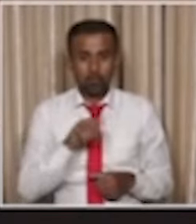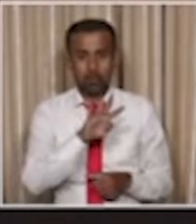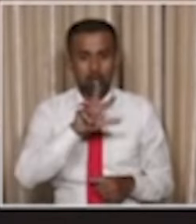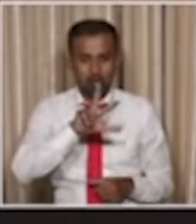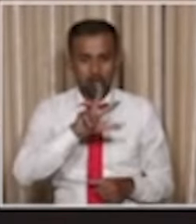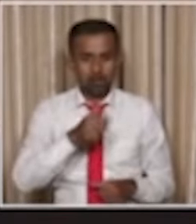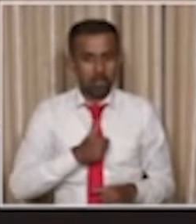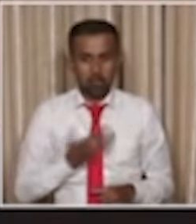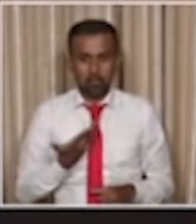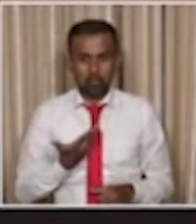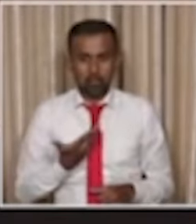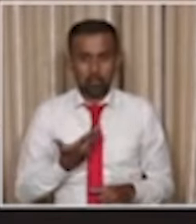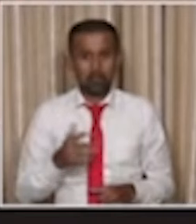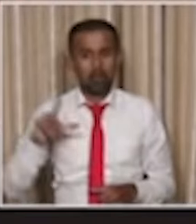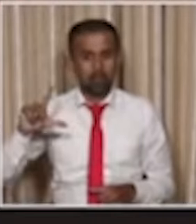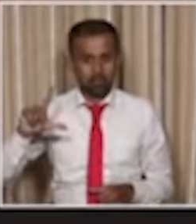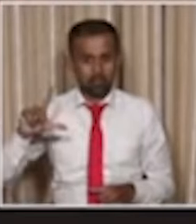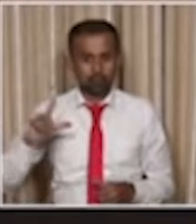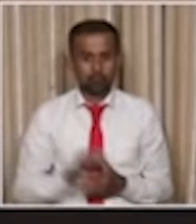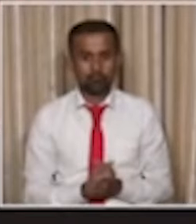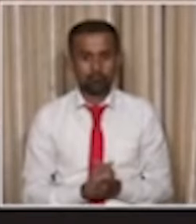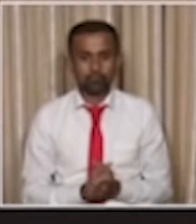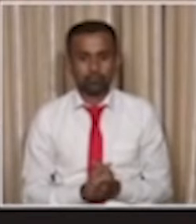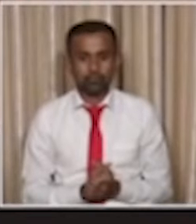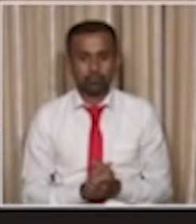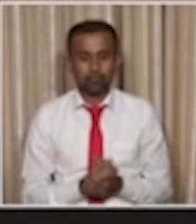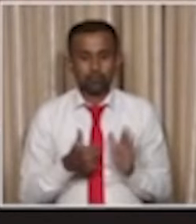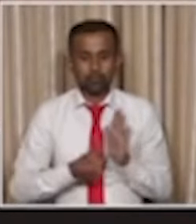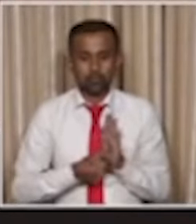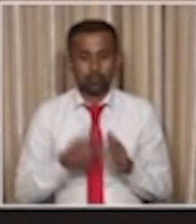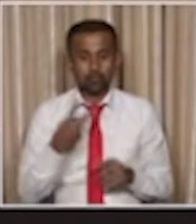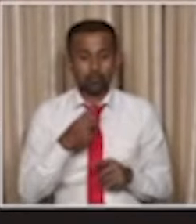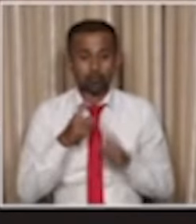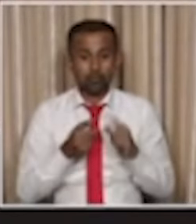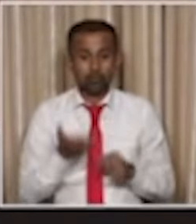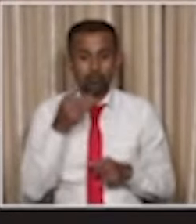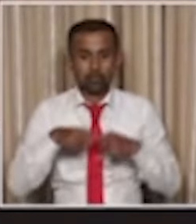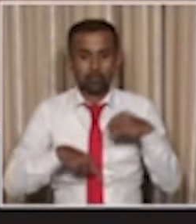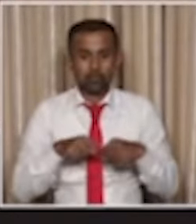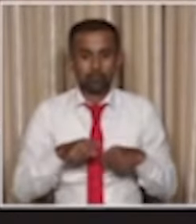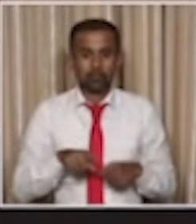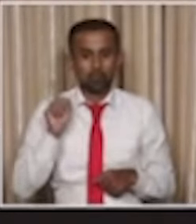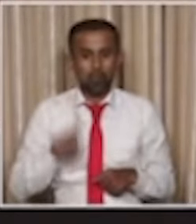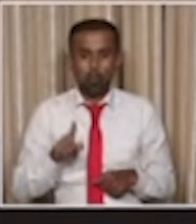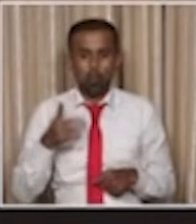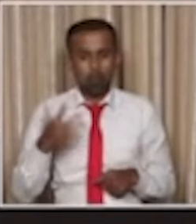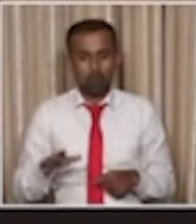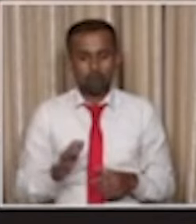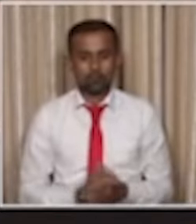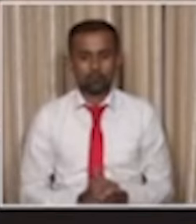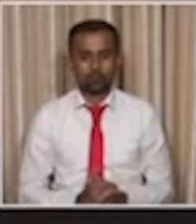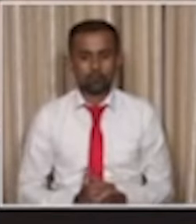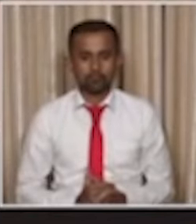48යි විපක්ෂව ඡන්ද 7යි. ඒ අනුව පනත් කෙටුම්පත් දෙවැනි වර කියවීම වැඩි ඡන්දකින් සම්මත වූ බව දන්වනු කැමැත්තෙමි.